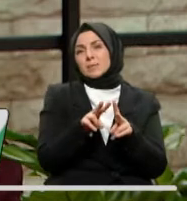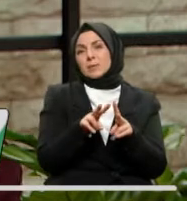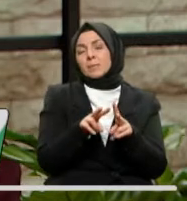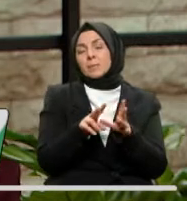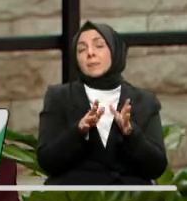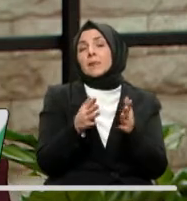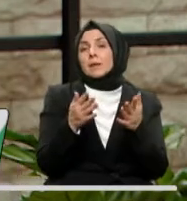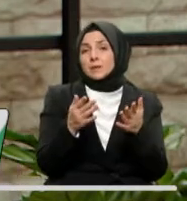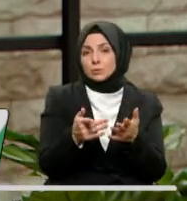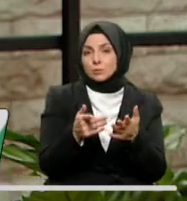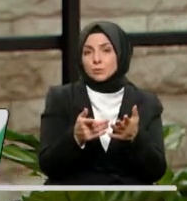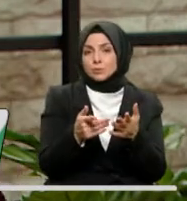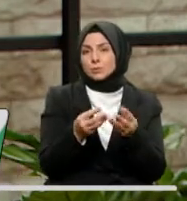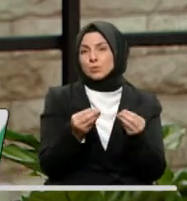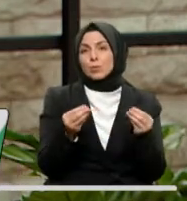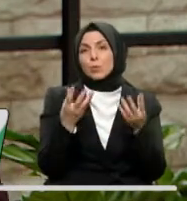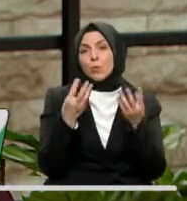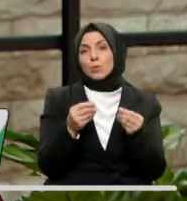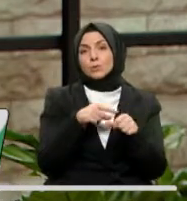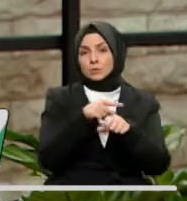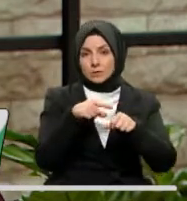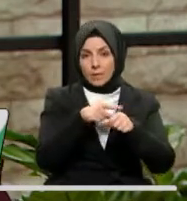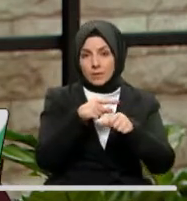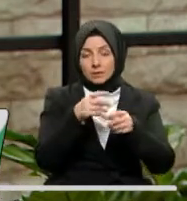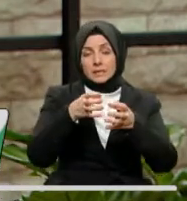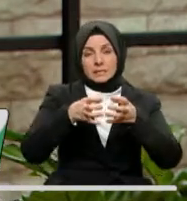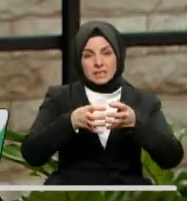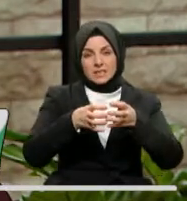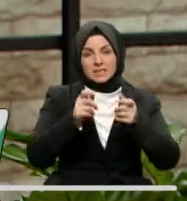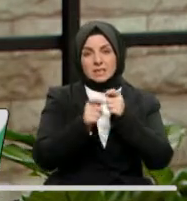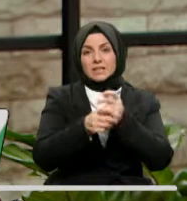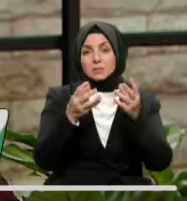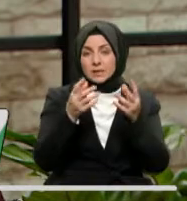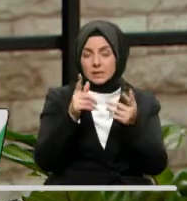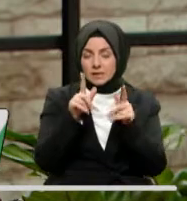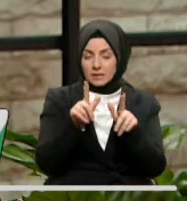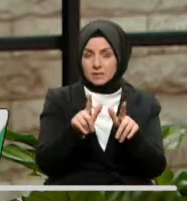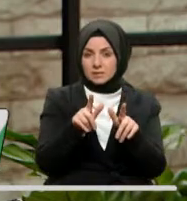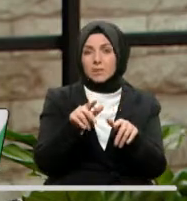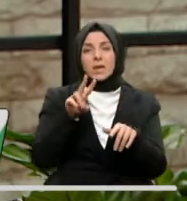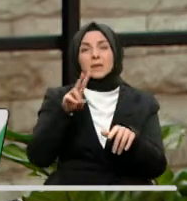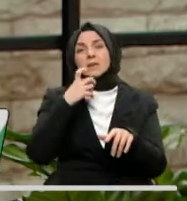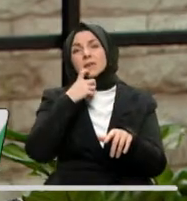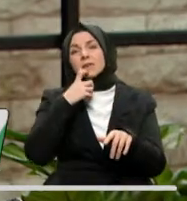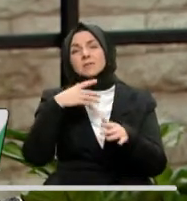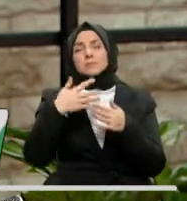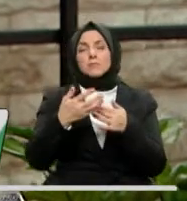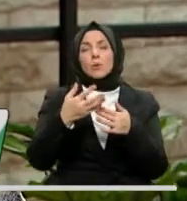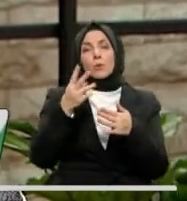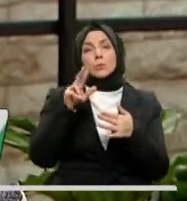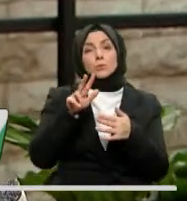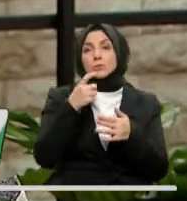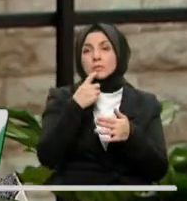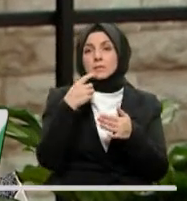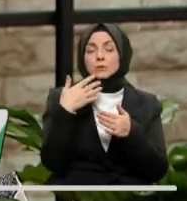zaman saksı değiştirebilirsiniz Ama genel olarak iki yıl önce saksı değiştirme tavsiye etmiyoruz iki yılda bir üç yılda bir değiştirirseniz ve